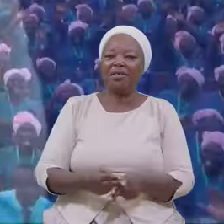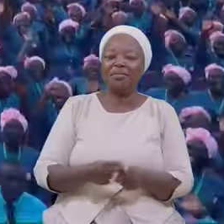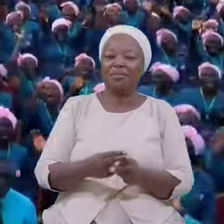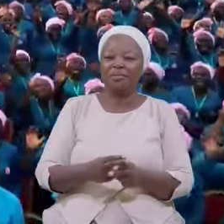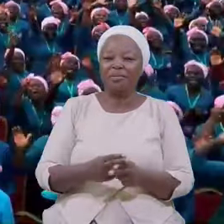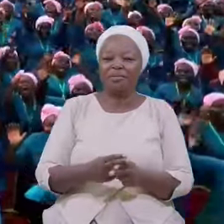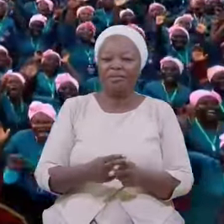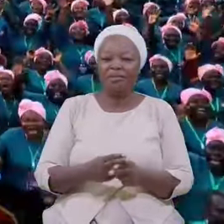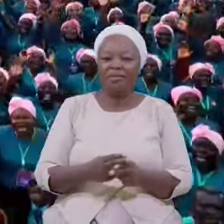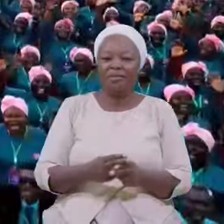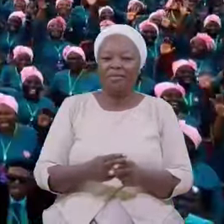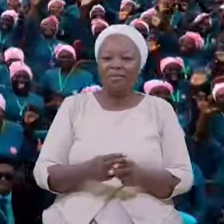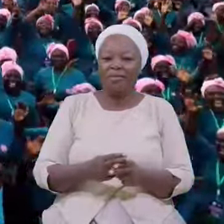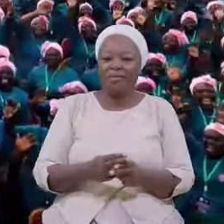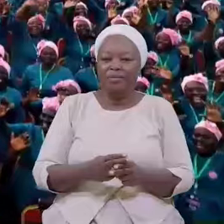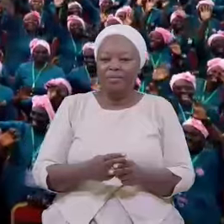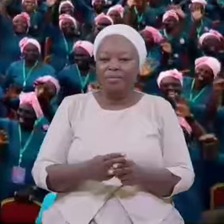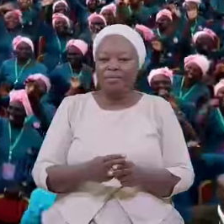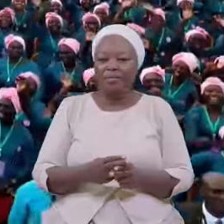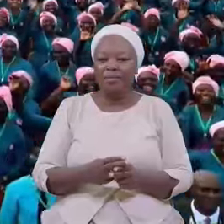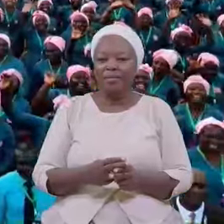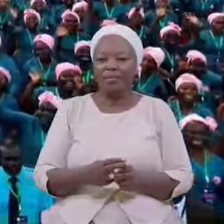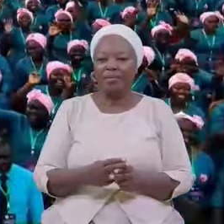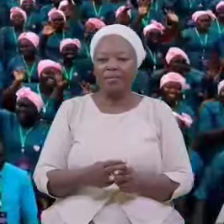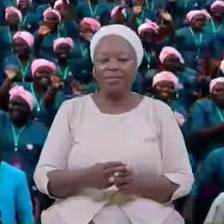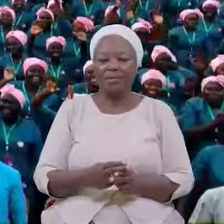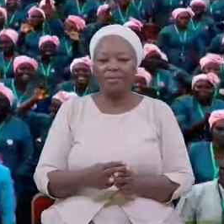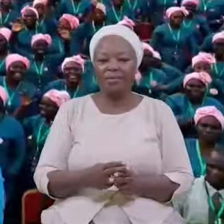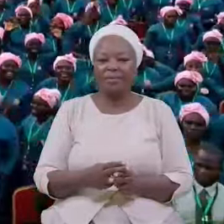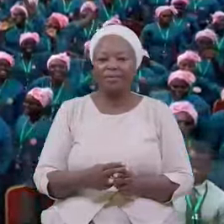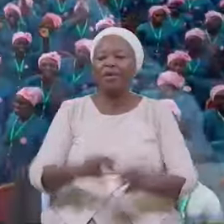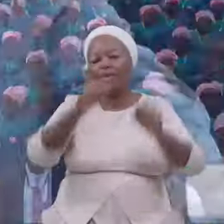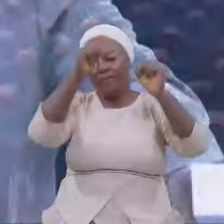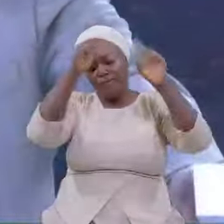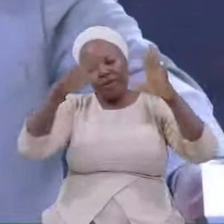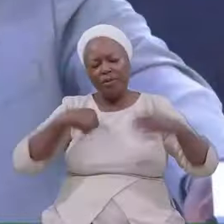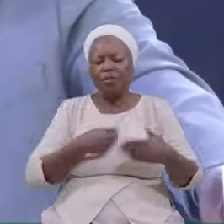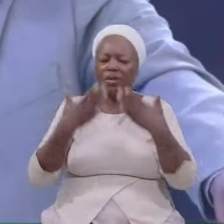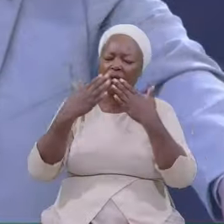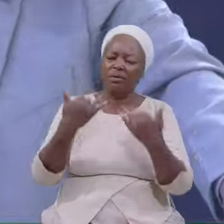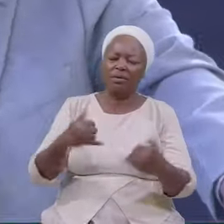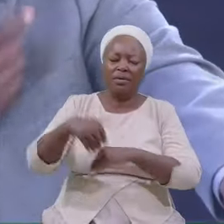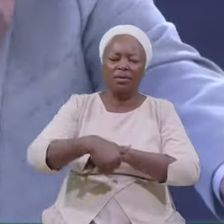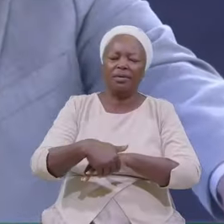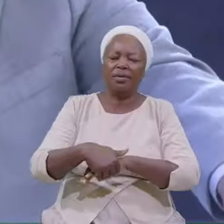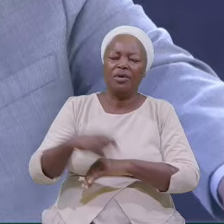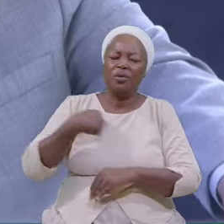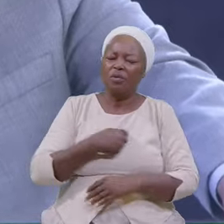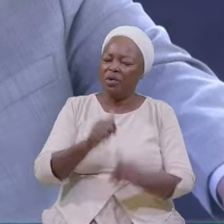Et il va transformer votre monde, votre communauté dans son bon sens au nom de Jésus. Père, nous te remercions ce